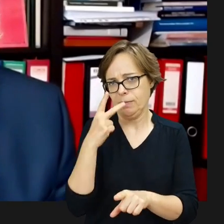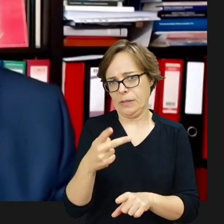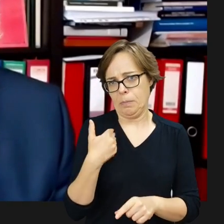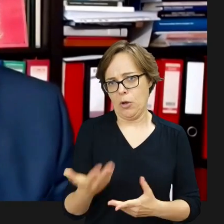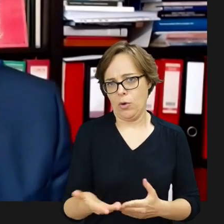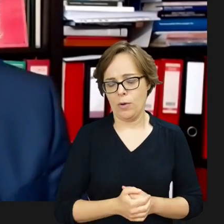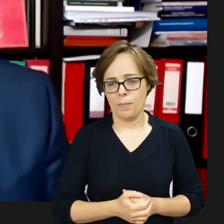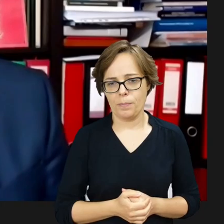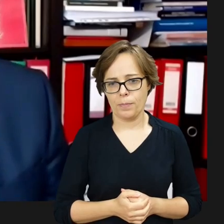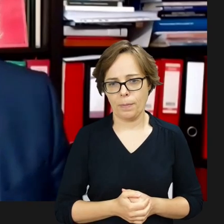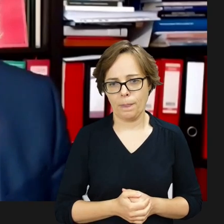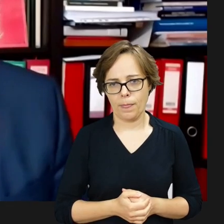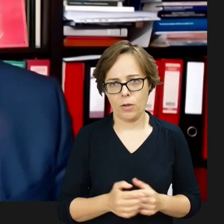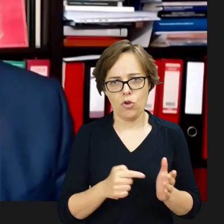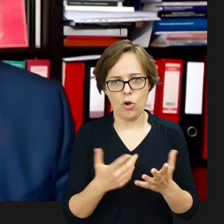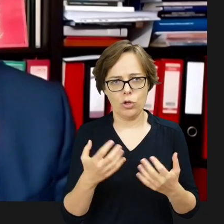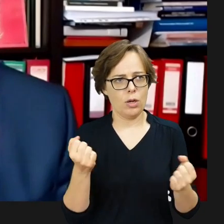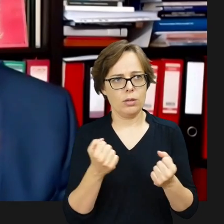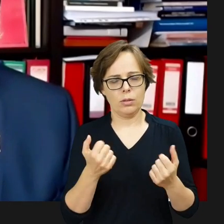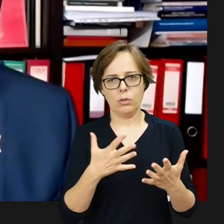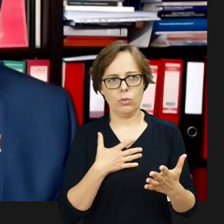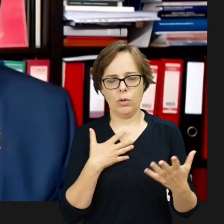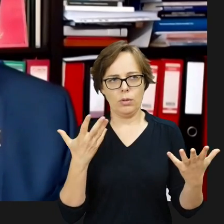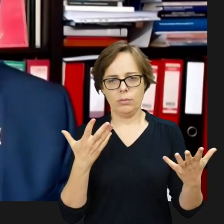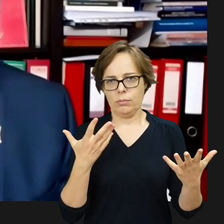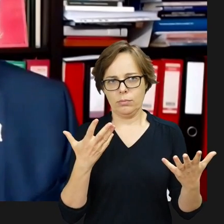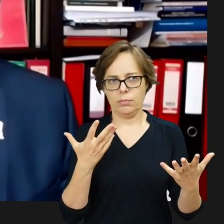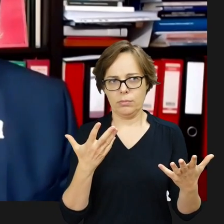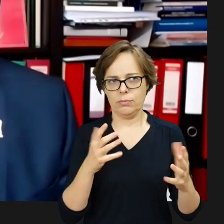o tej kwadraturze koła. Więc to wszystko oczywiście